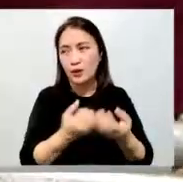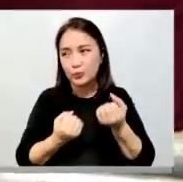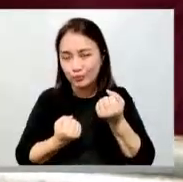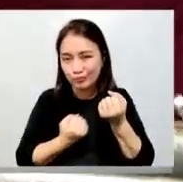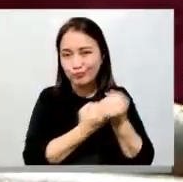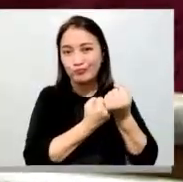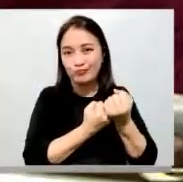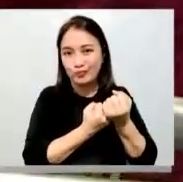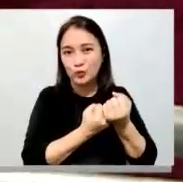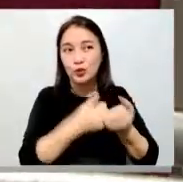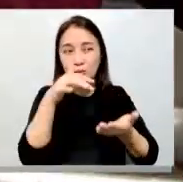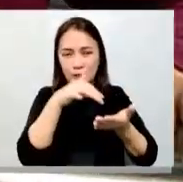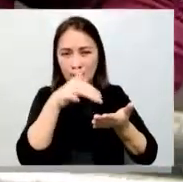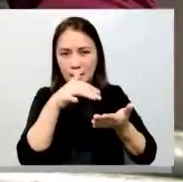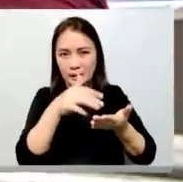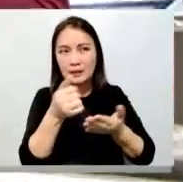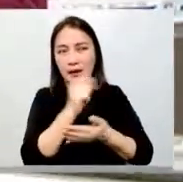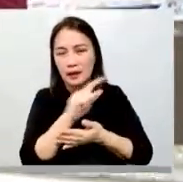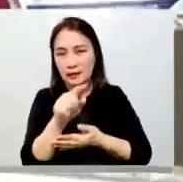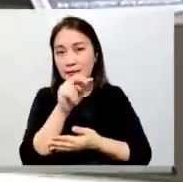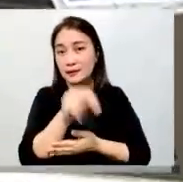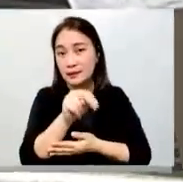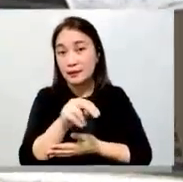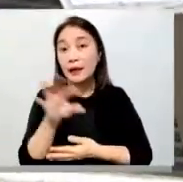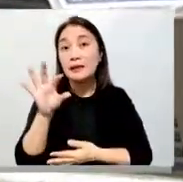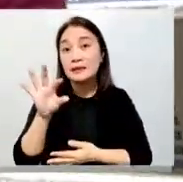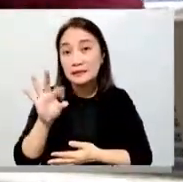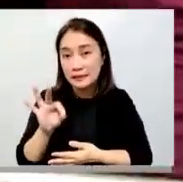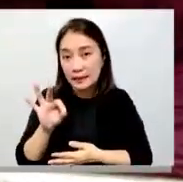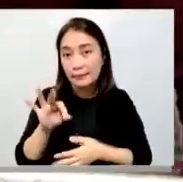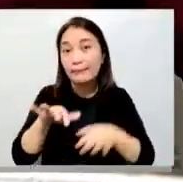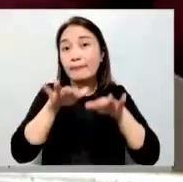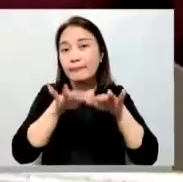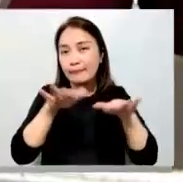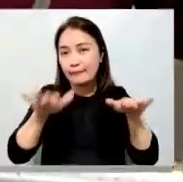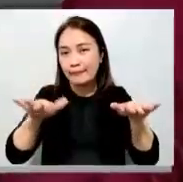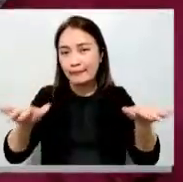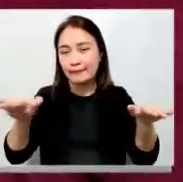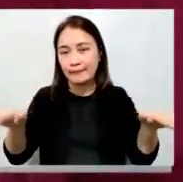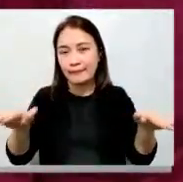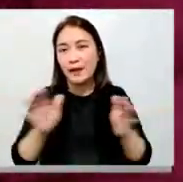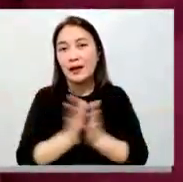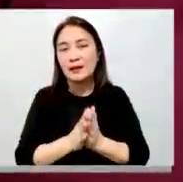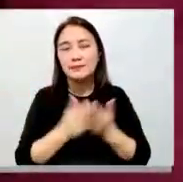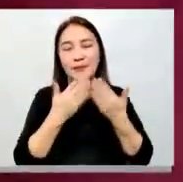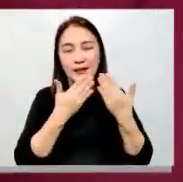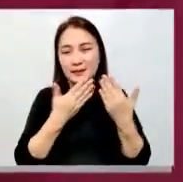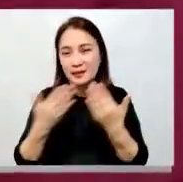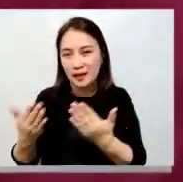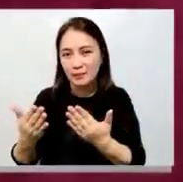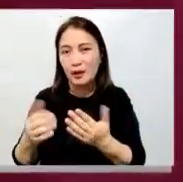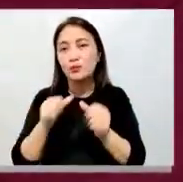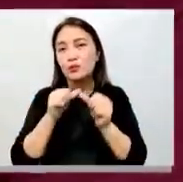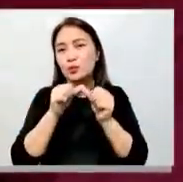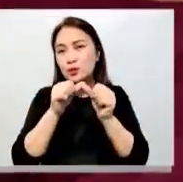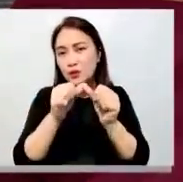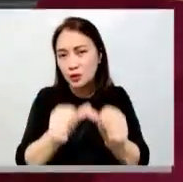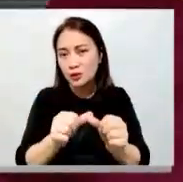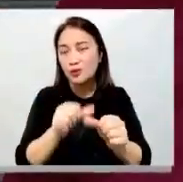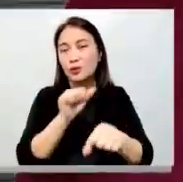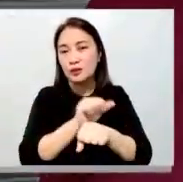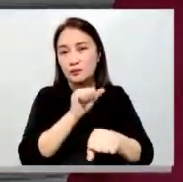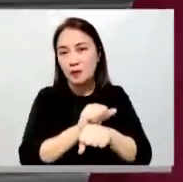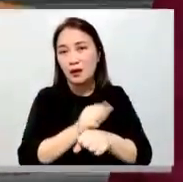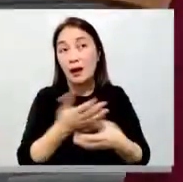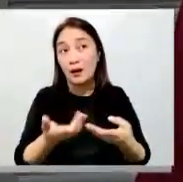at mga pangangailangan ng kanyang 9 na anak. Kaya laking pasasalamat niya na di siya nababakante, lalo't